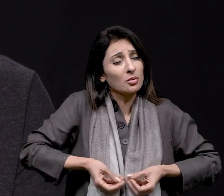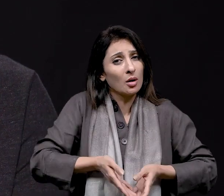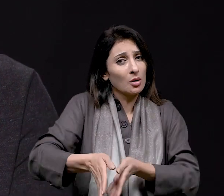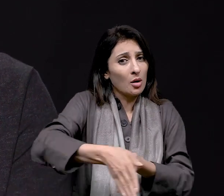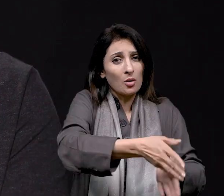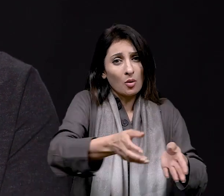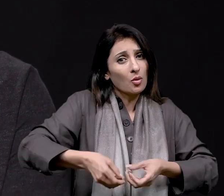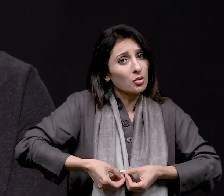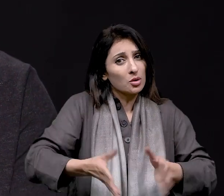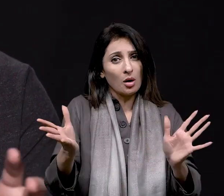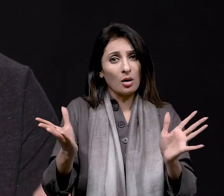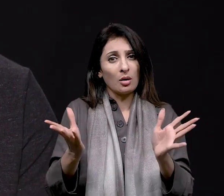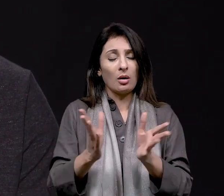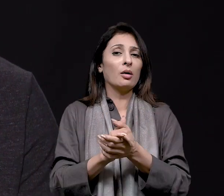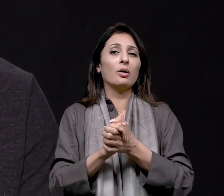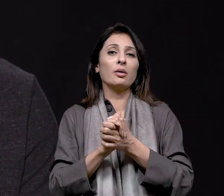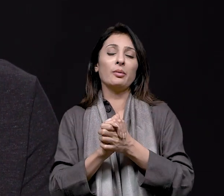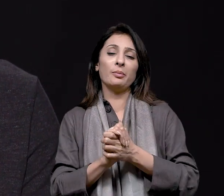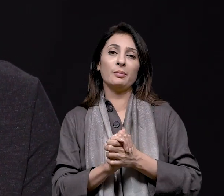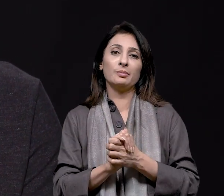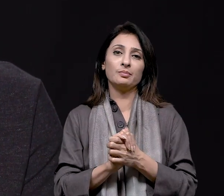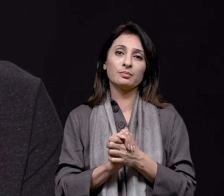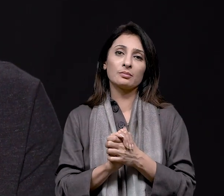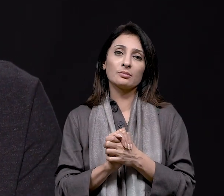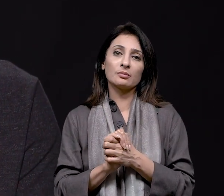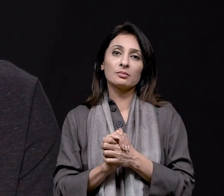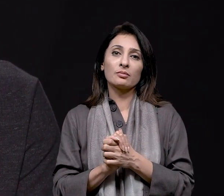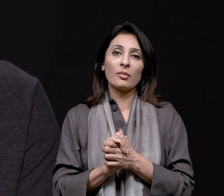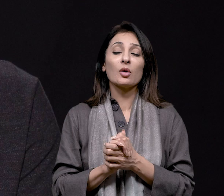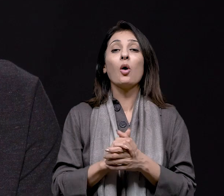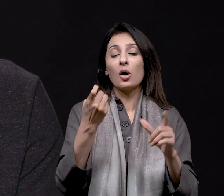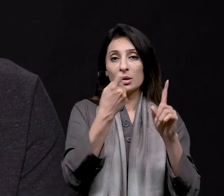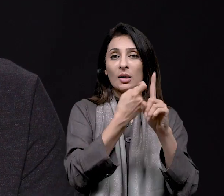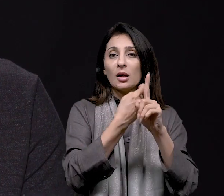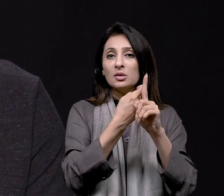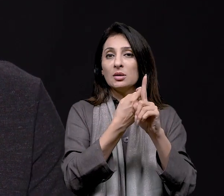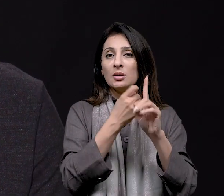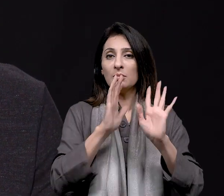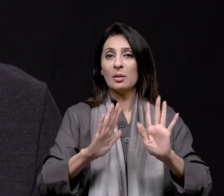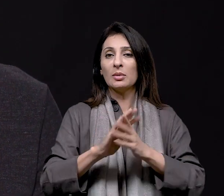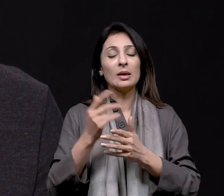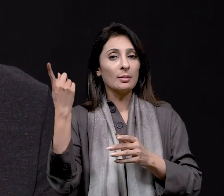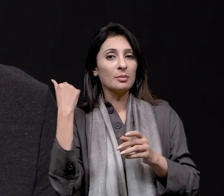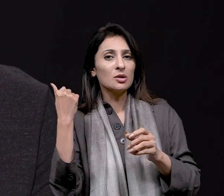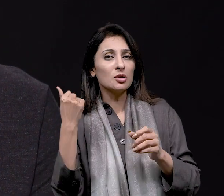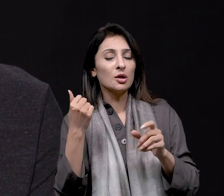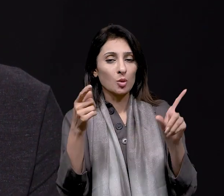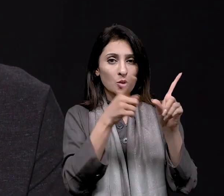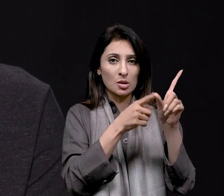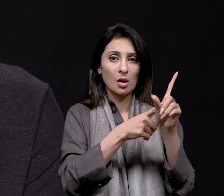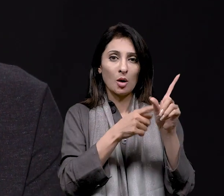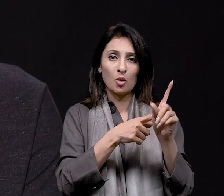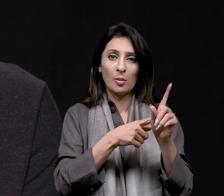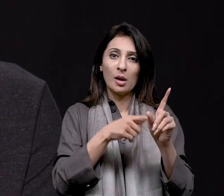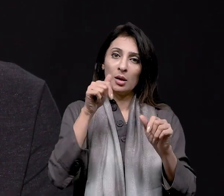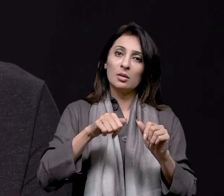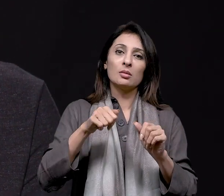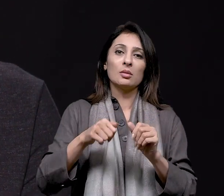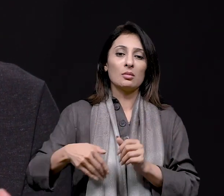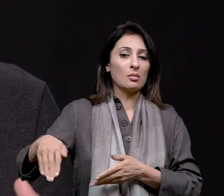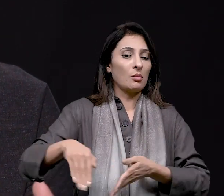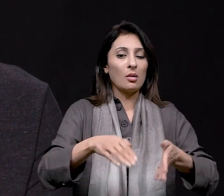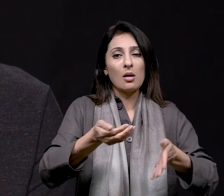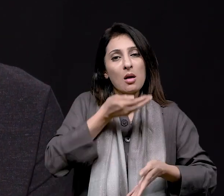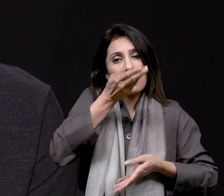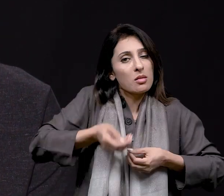کے ڈی جی خان اور راجن پور کے ہل ٹورنٹس کے اندر فلیش فلڈنگ ہو رہی ہے، اور کراچی کے اندر پچھلے کچھ سالوں کی طرح اس